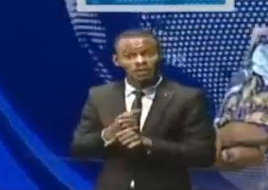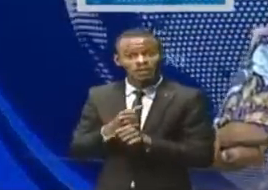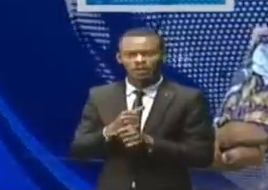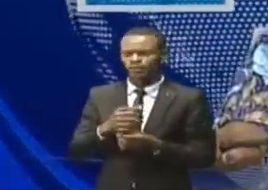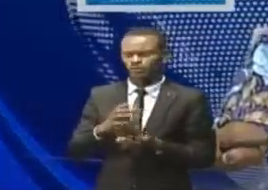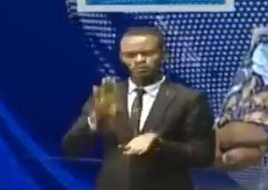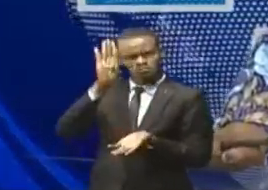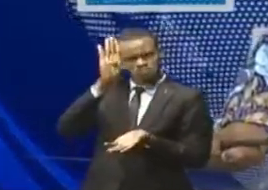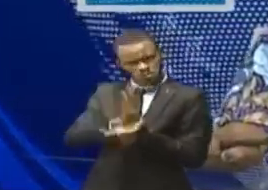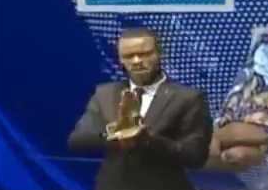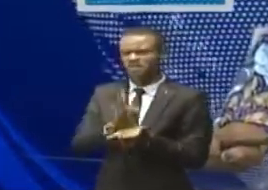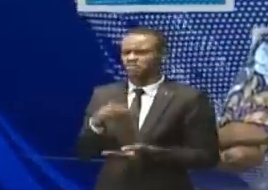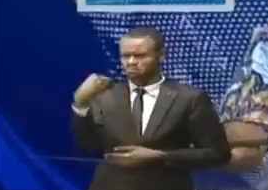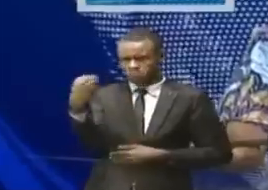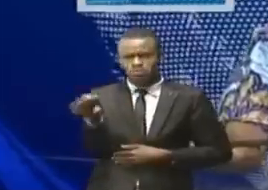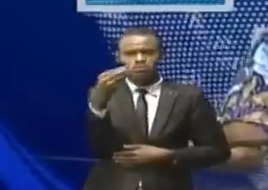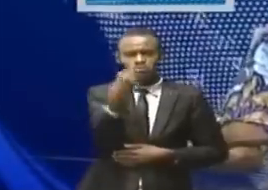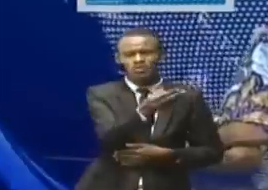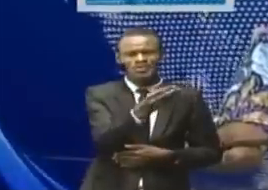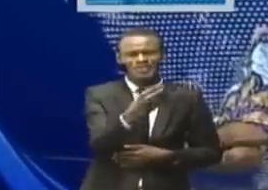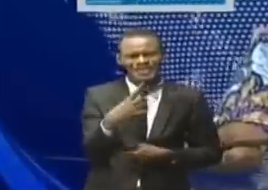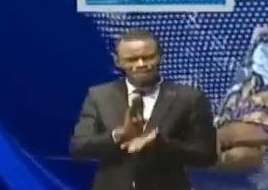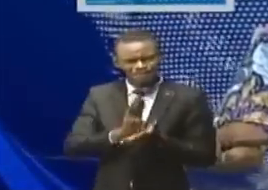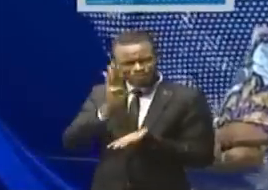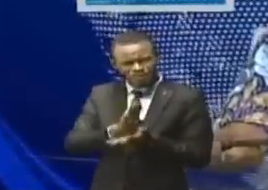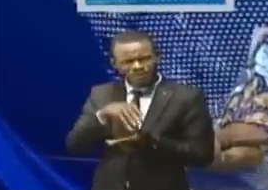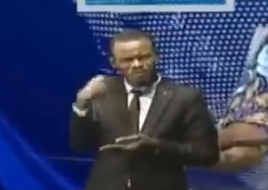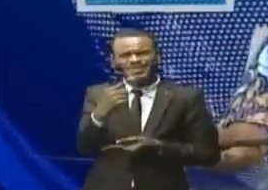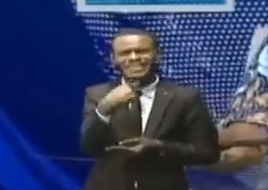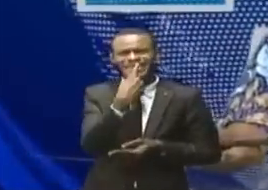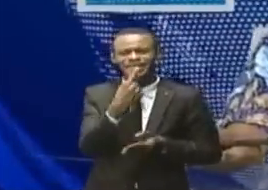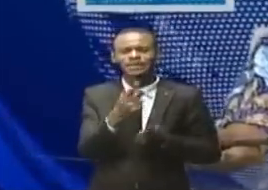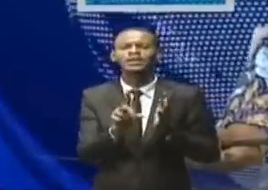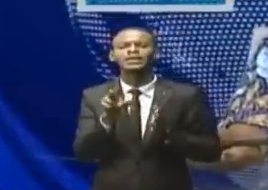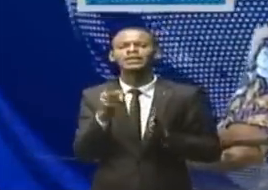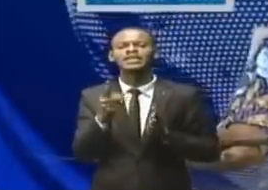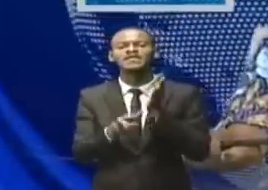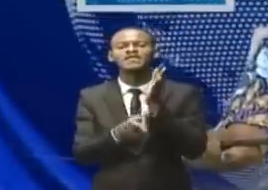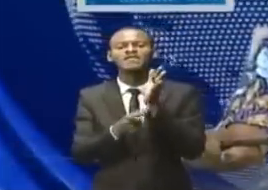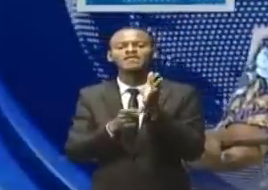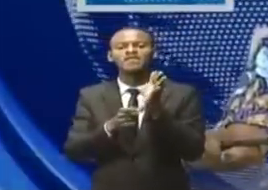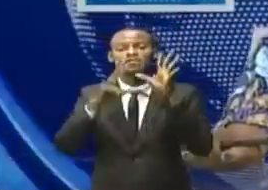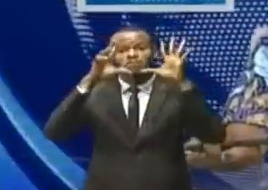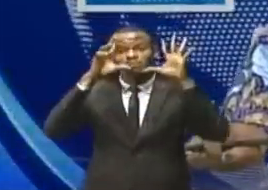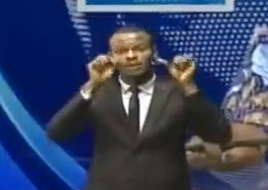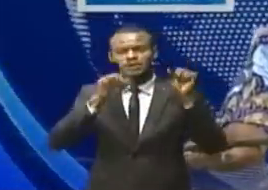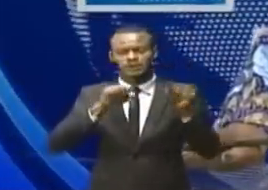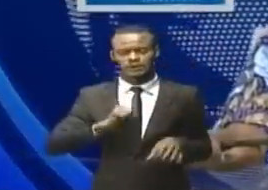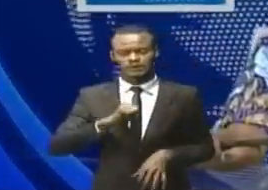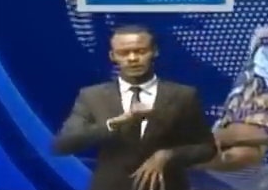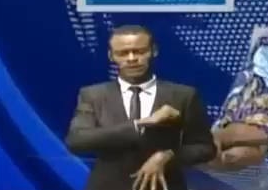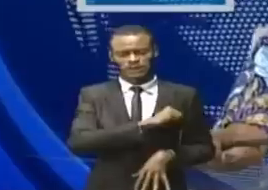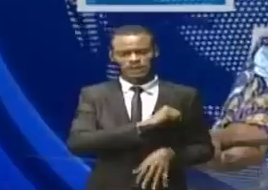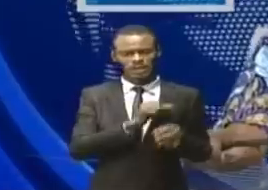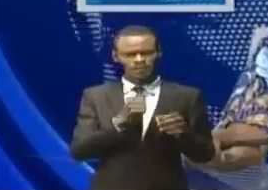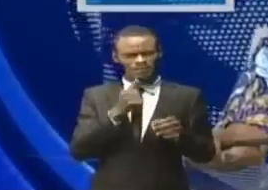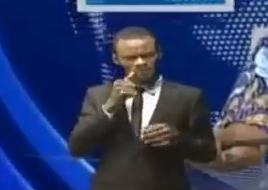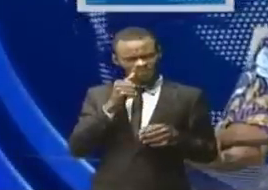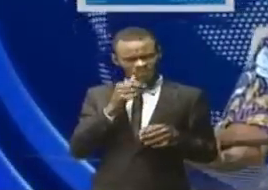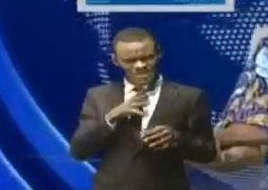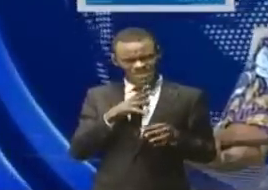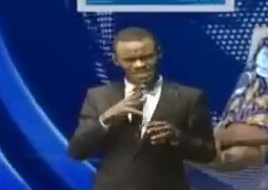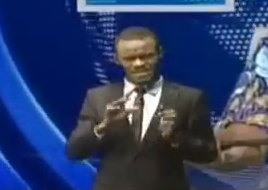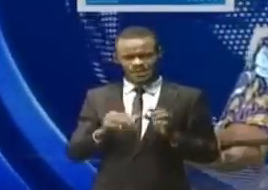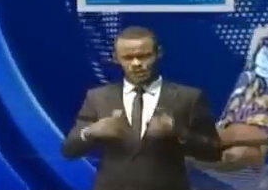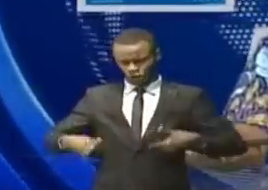du deuxième vice-président du Sénat, l'honorable Sangouma Temongonde Mossaï, du ministre de la Jeunesse et autres